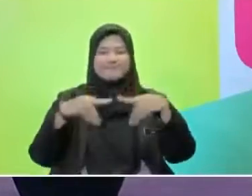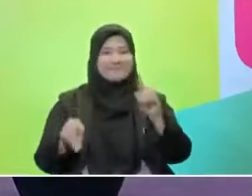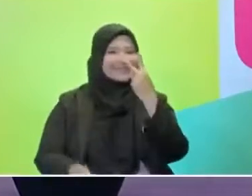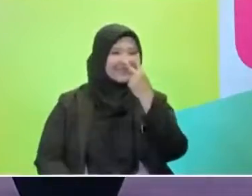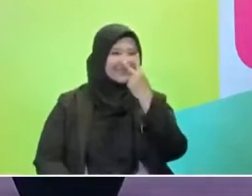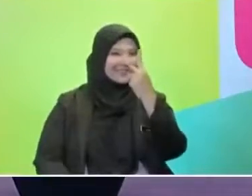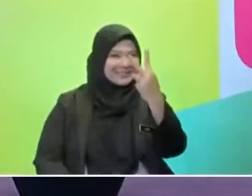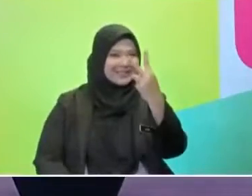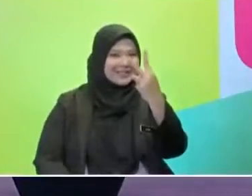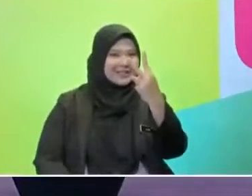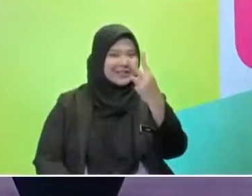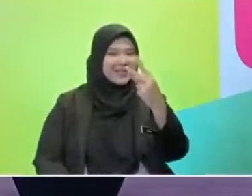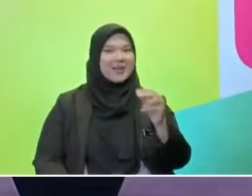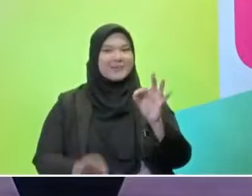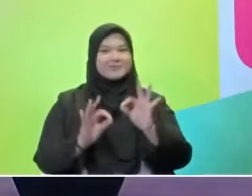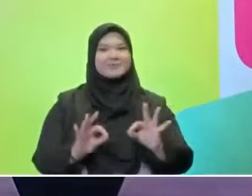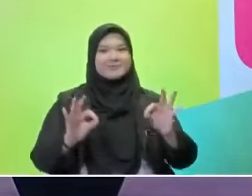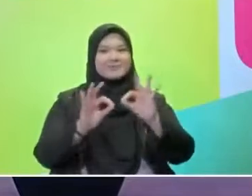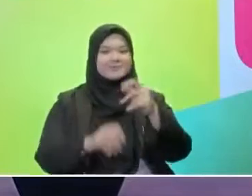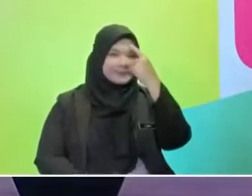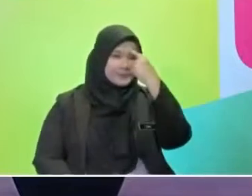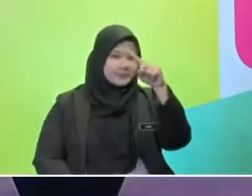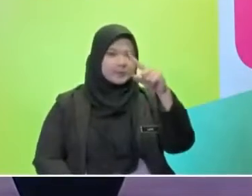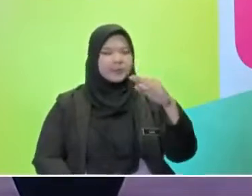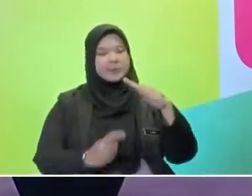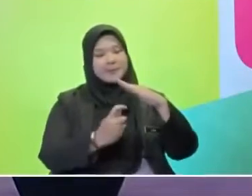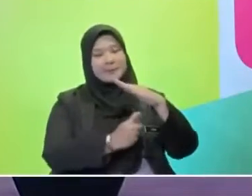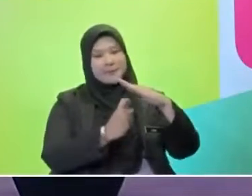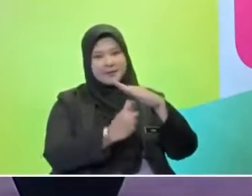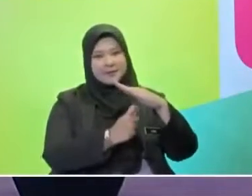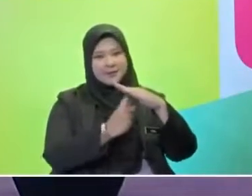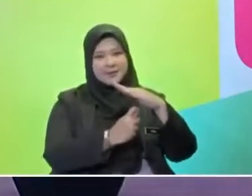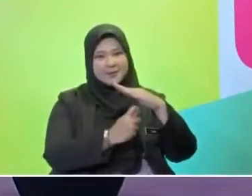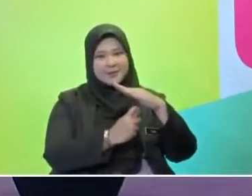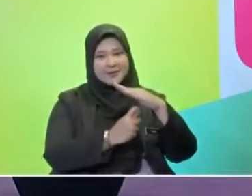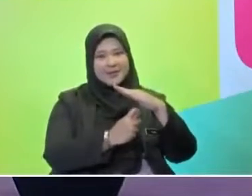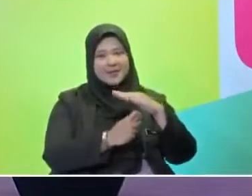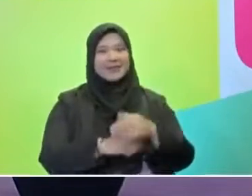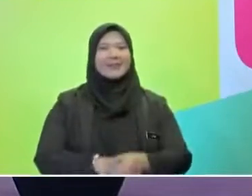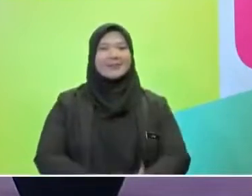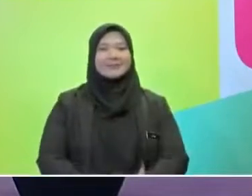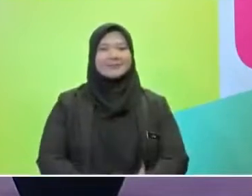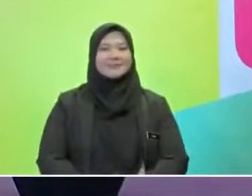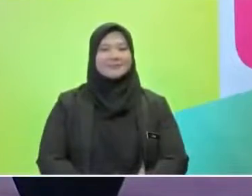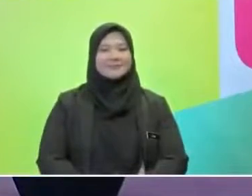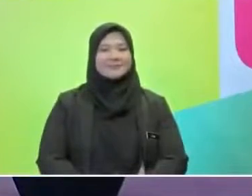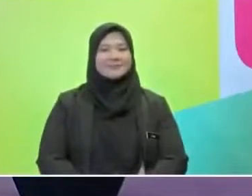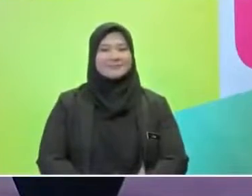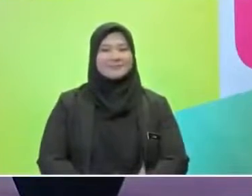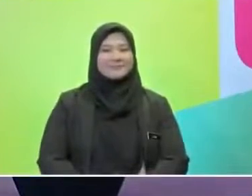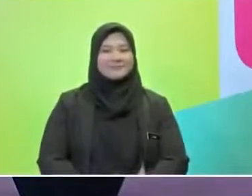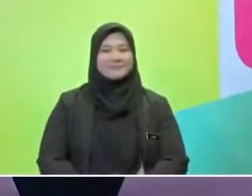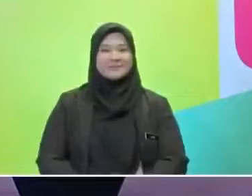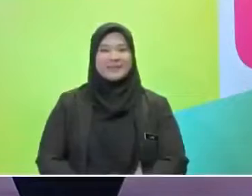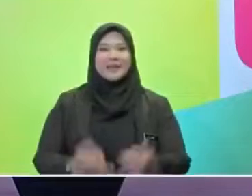Hari ini murid-murid kita nak sama-sama belajar mata pelajaran pendidikan khas tunjang kemanusiaan. Jom kita nak persilakan cikgu